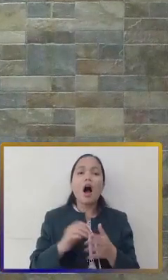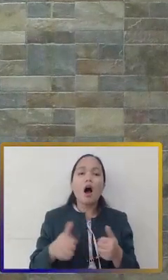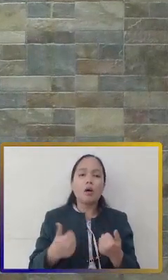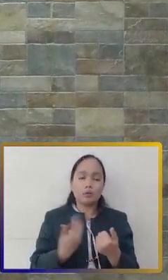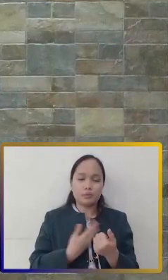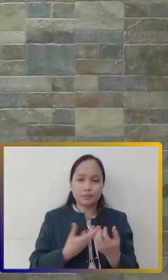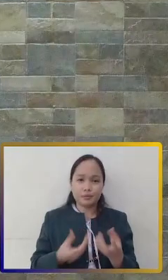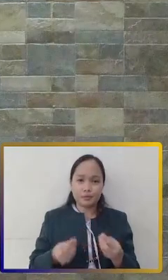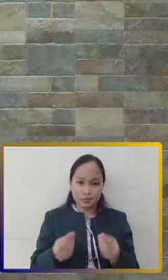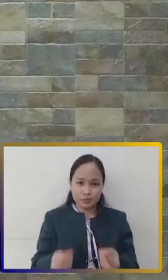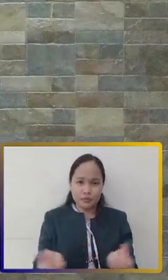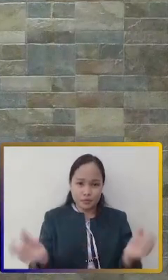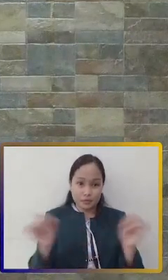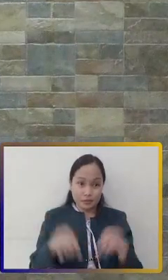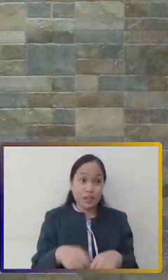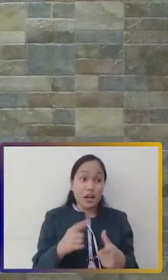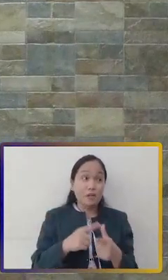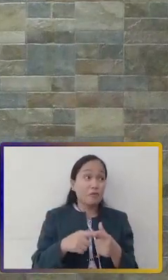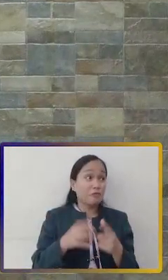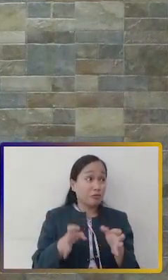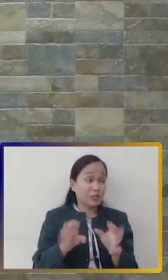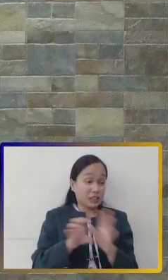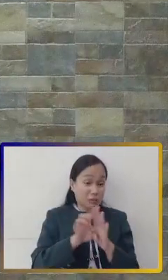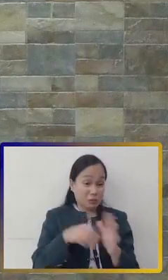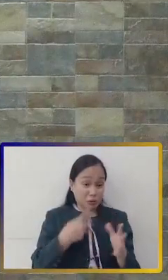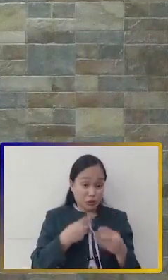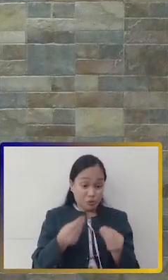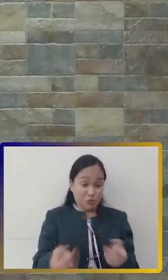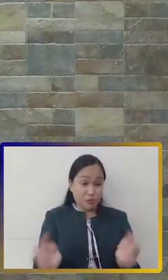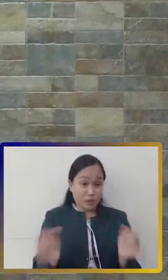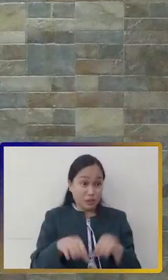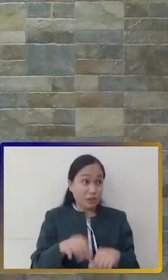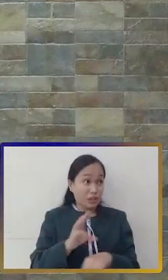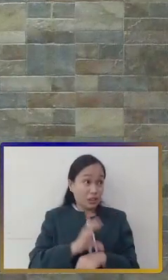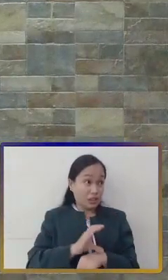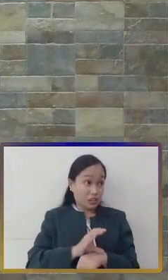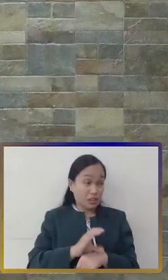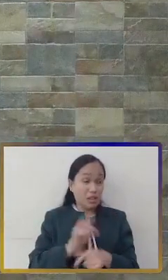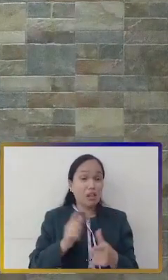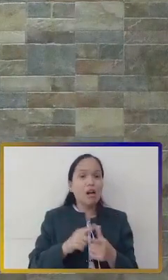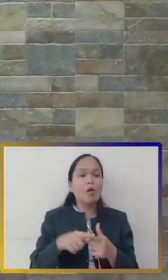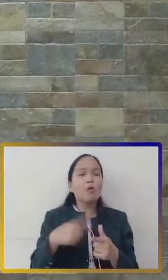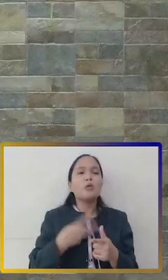kung pinapahalagahan po natin yan, tatapusin natin yan. Hindi mo ba